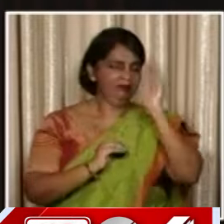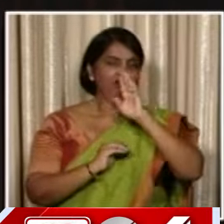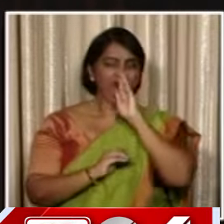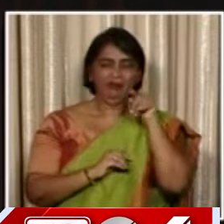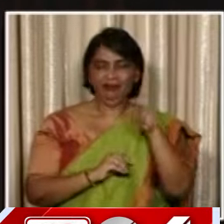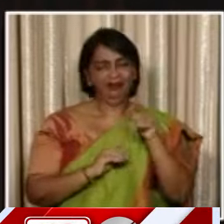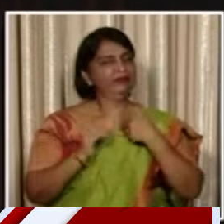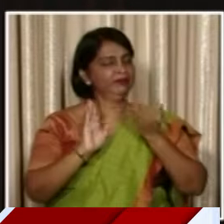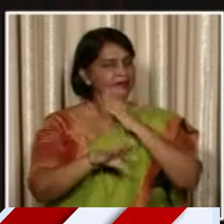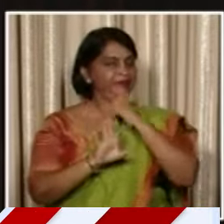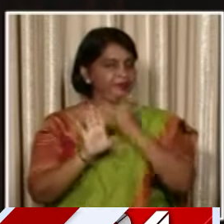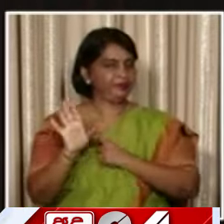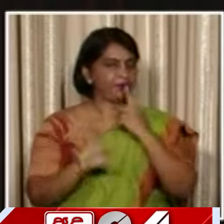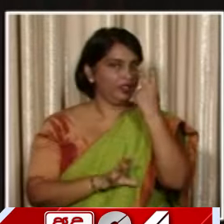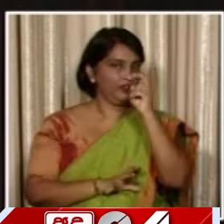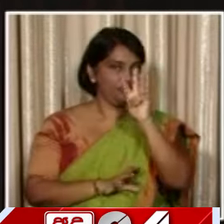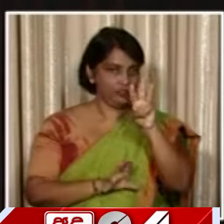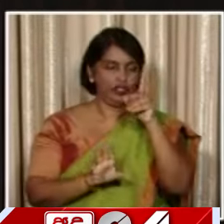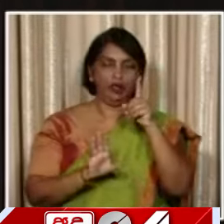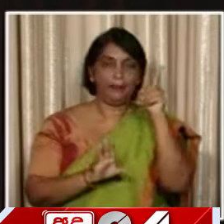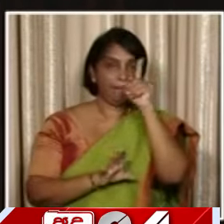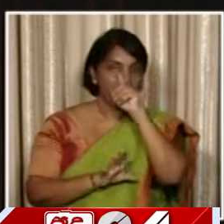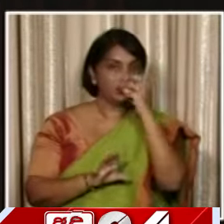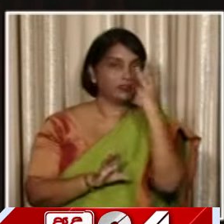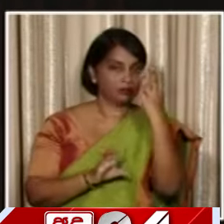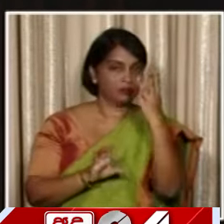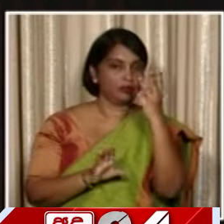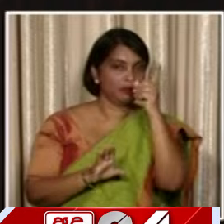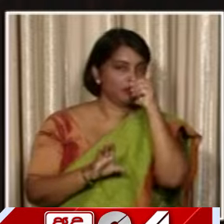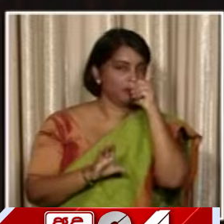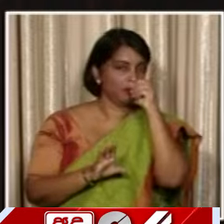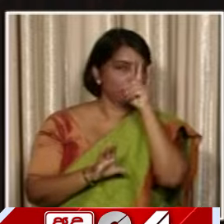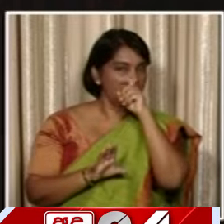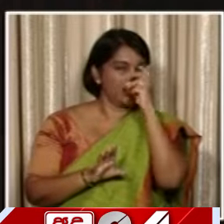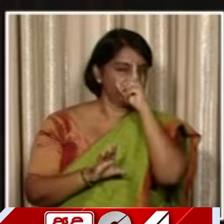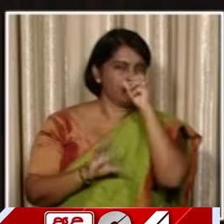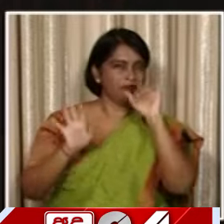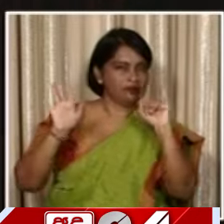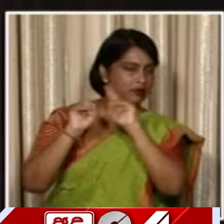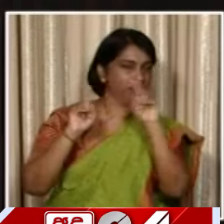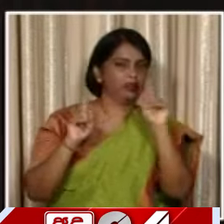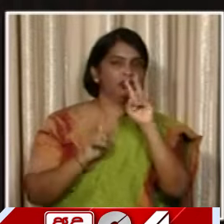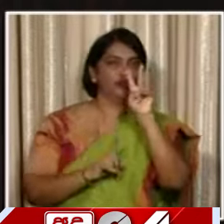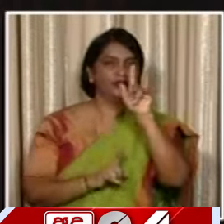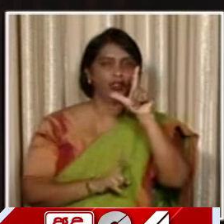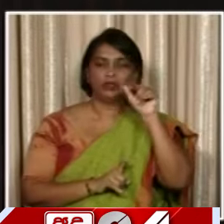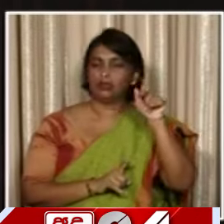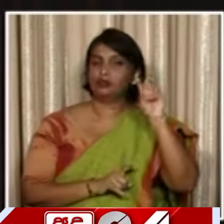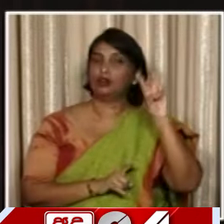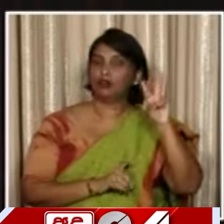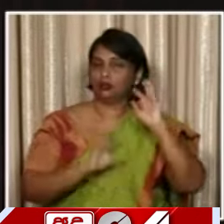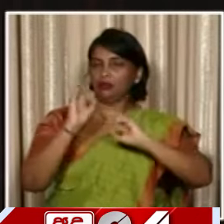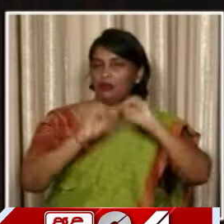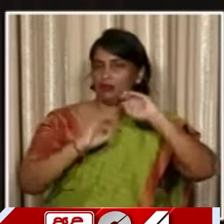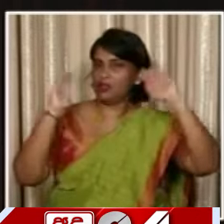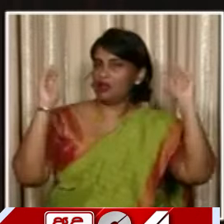හැබැයි පස්සුගිය වසරේ දෙදා විසිතුනේ පළවෙනි කාර්තු එමනත පලනි කාර්තු දෙක තුළදී සීයට විසි අතරයි දසම තුරකින්